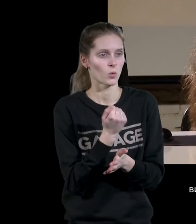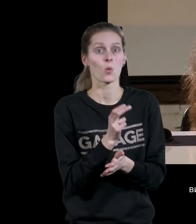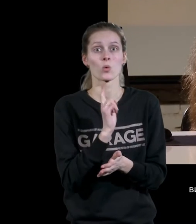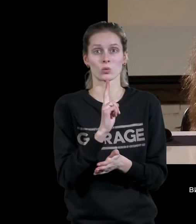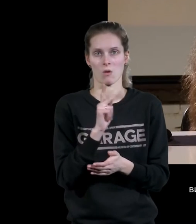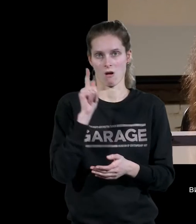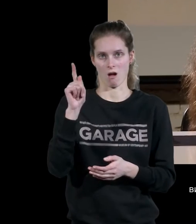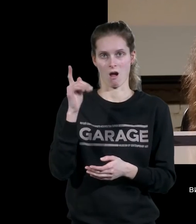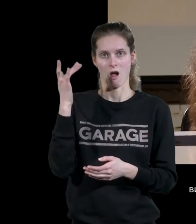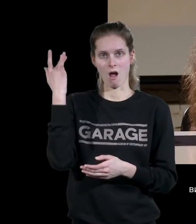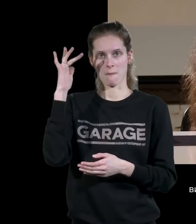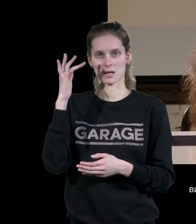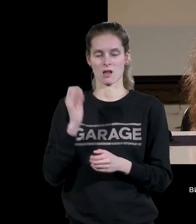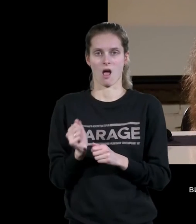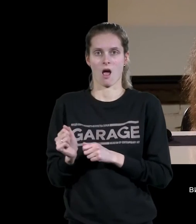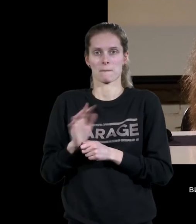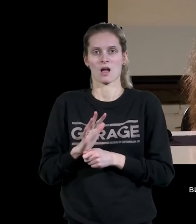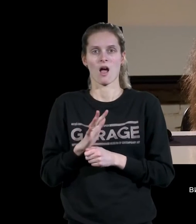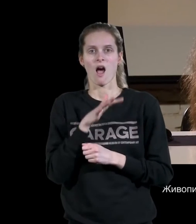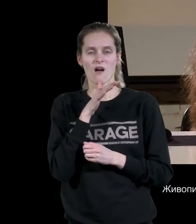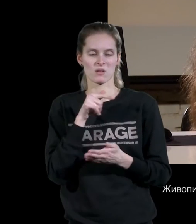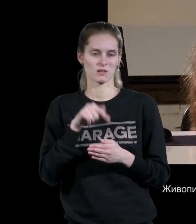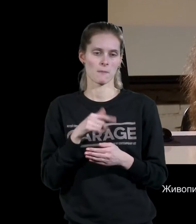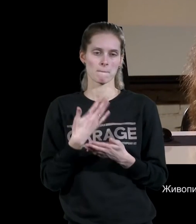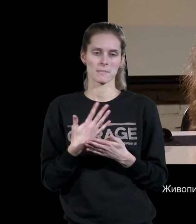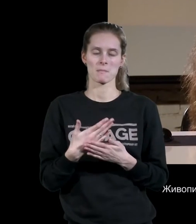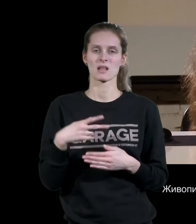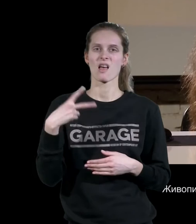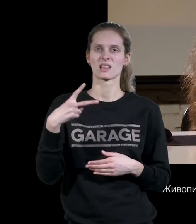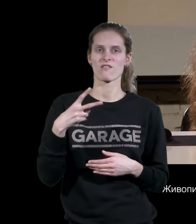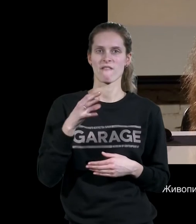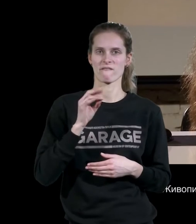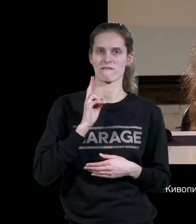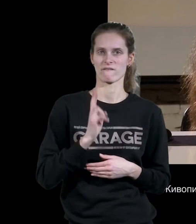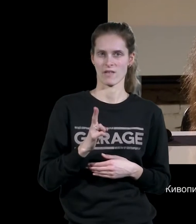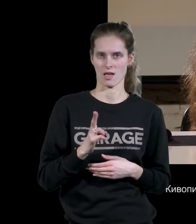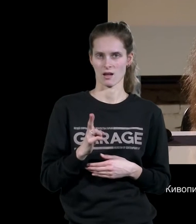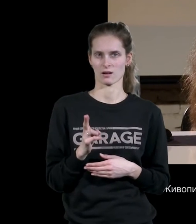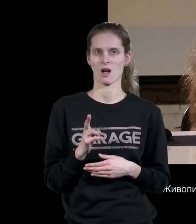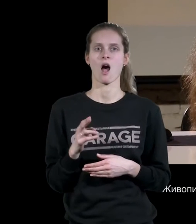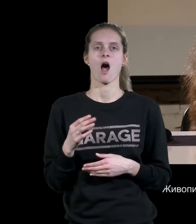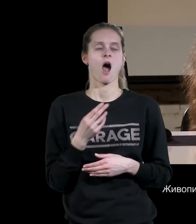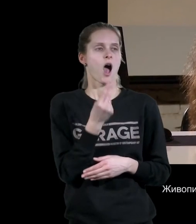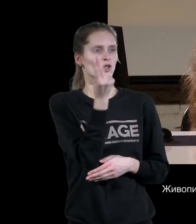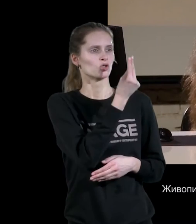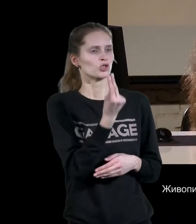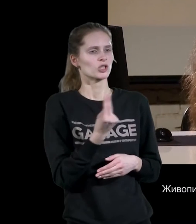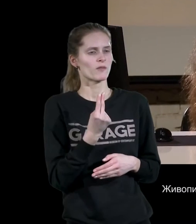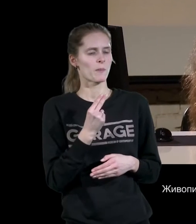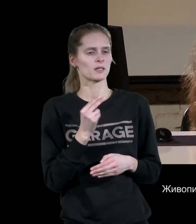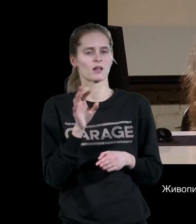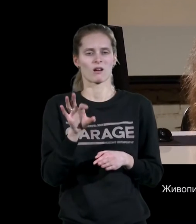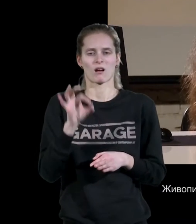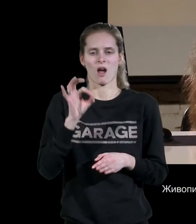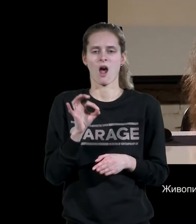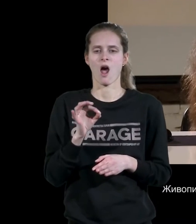абстрактные экспрессионисты середины 20 века. Что это живопись, которая не опирается ни на сюжет, ни на повествование, ни